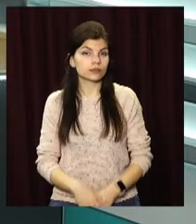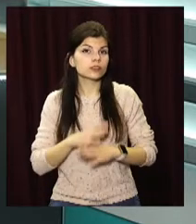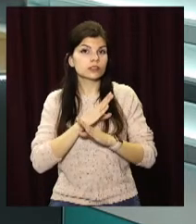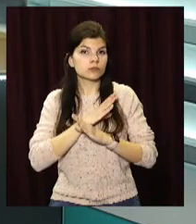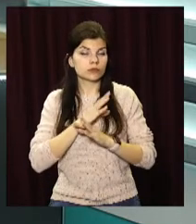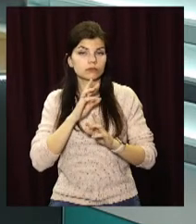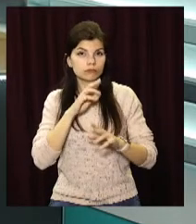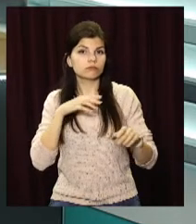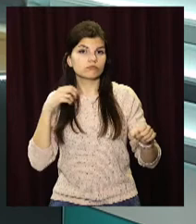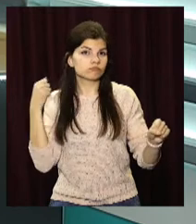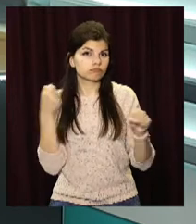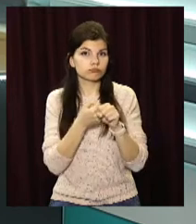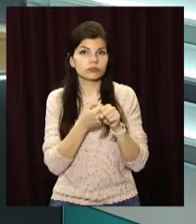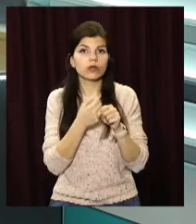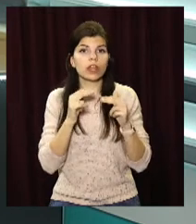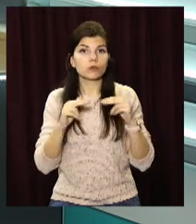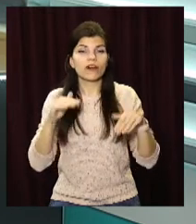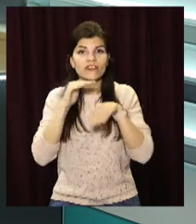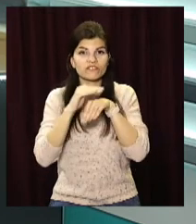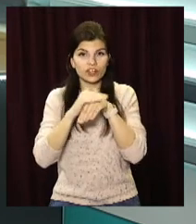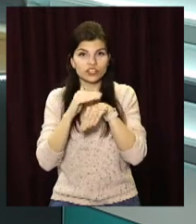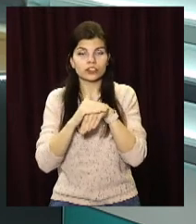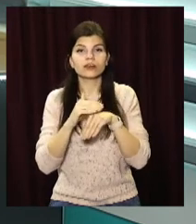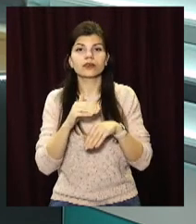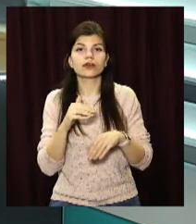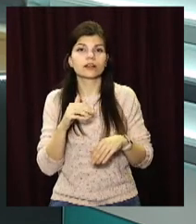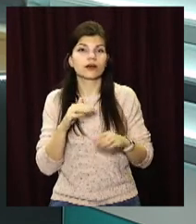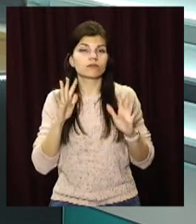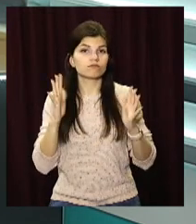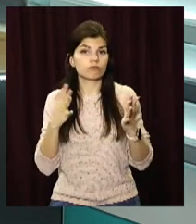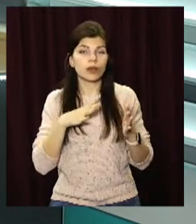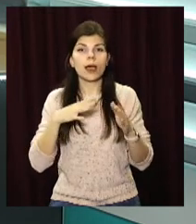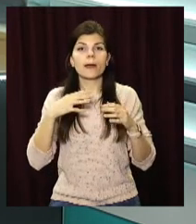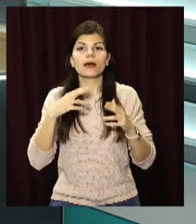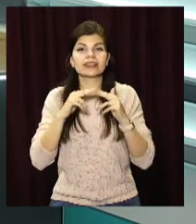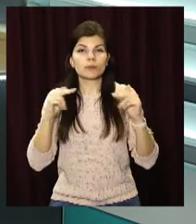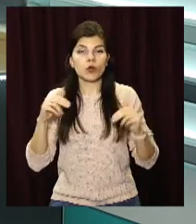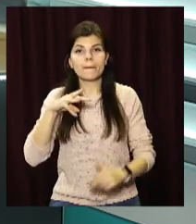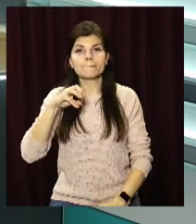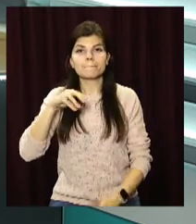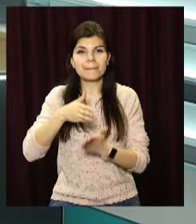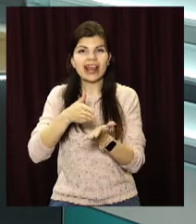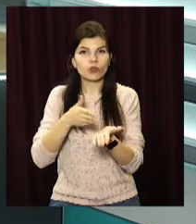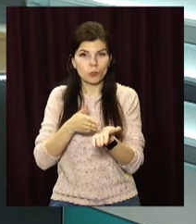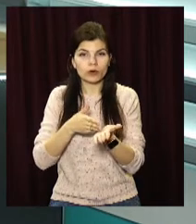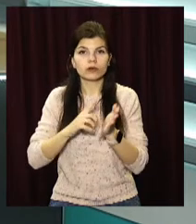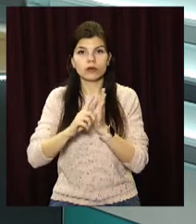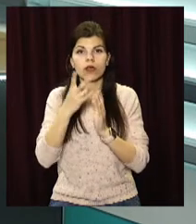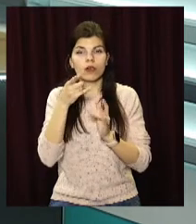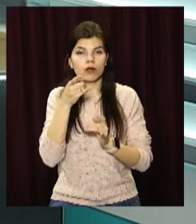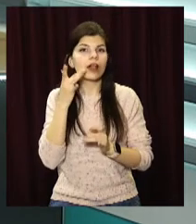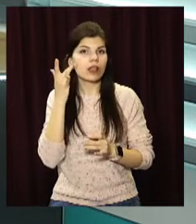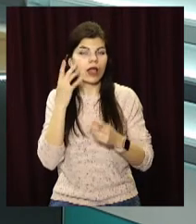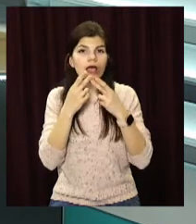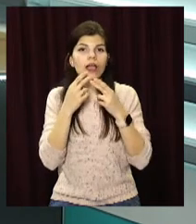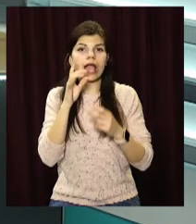Смертельне ДТП на Дніпропетровщині. Ввечері 20 квітня на автошляху Дніпро-Мелітополь Синельниківського району зіткнулися два легковики – Рено